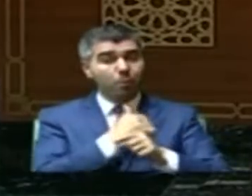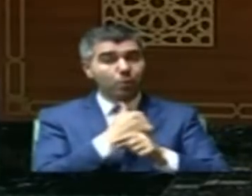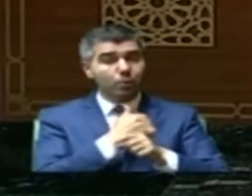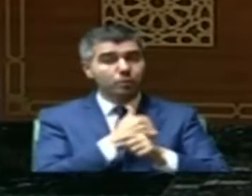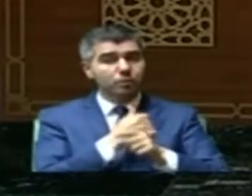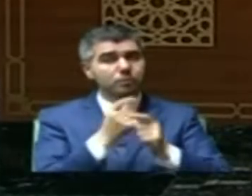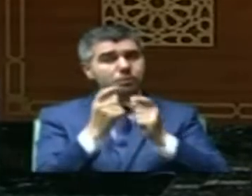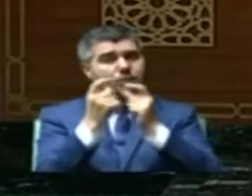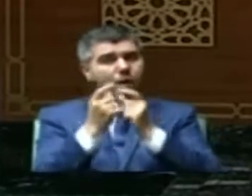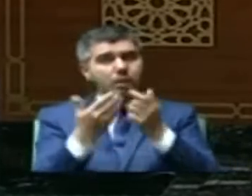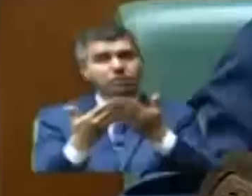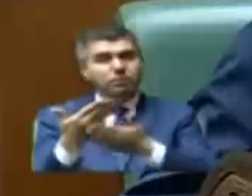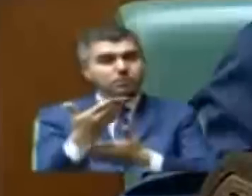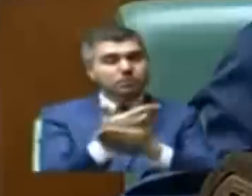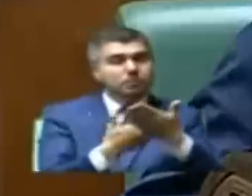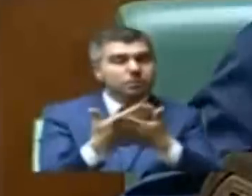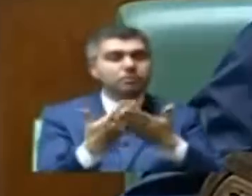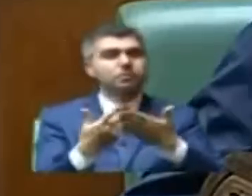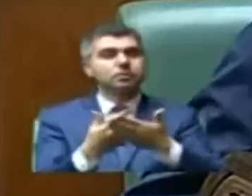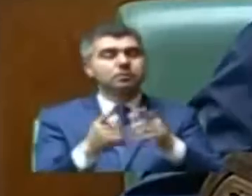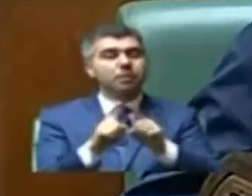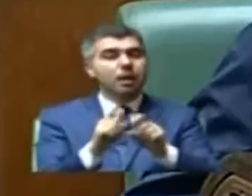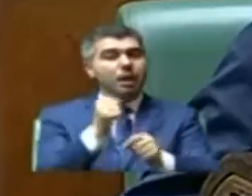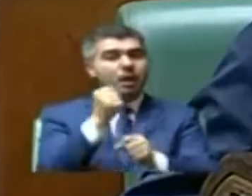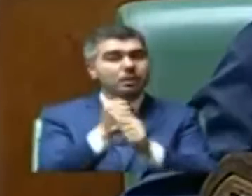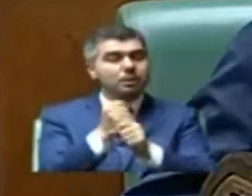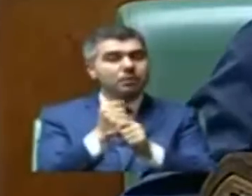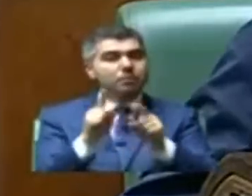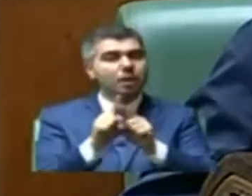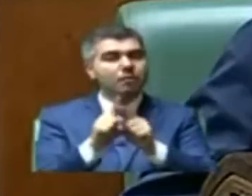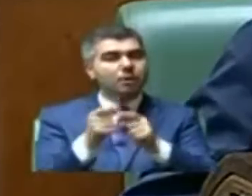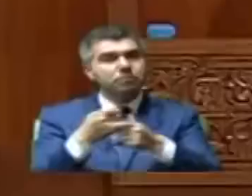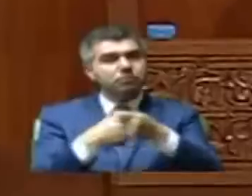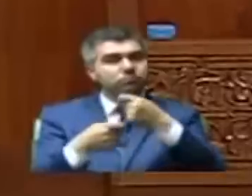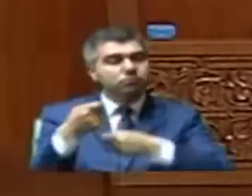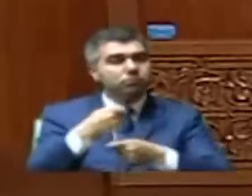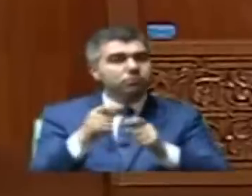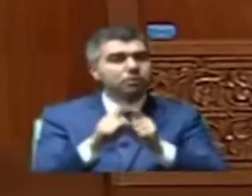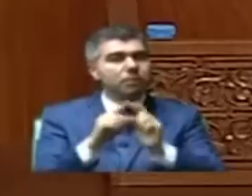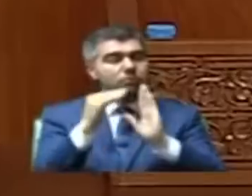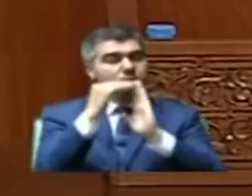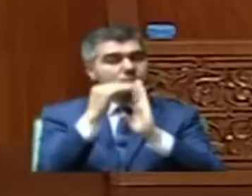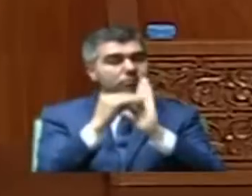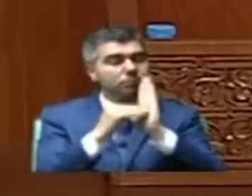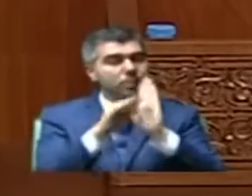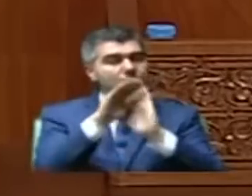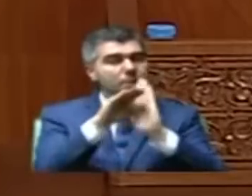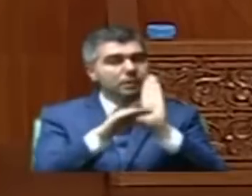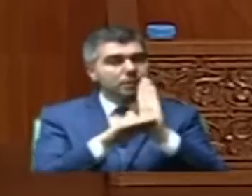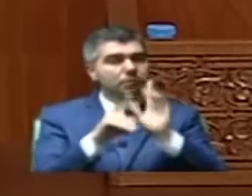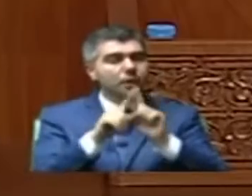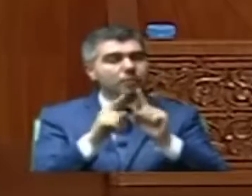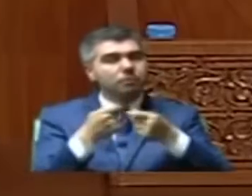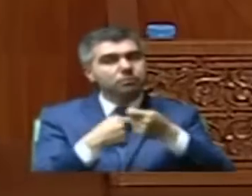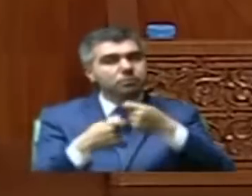الحكوميه فاش دار هذ القضيه العمل ديال مناخ الاعمال تطوير مناخ الاعمال ودارت اللجنه الوطنيه لمناخ